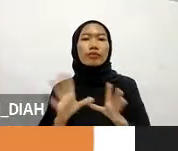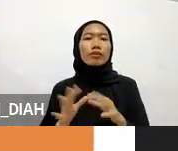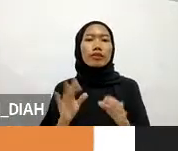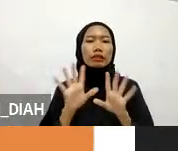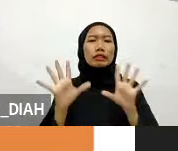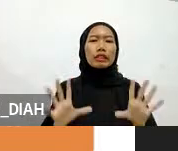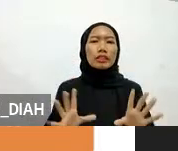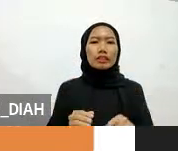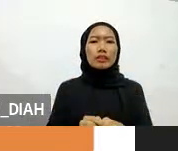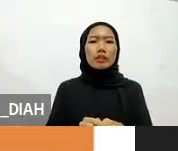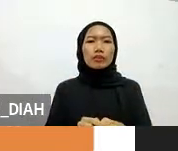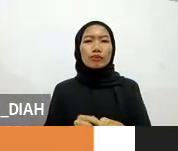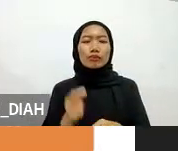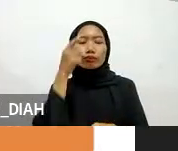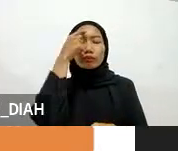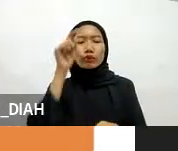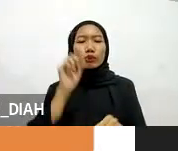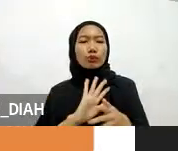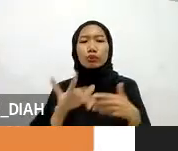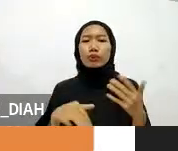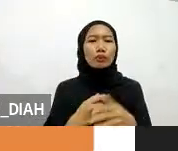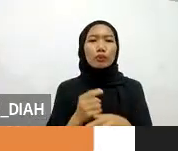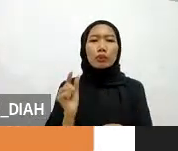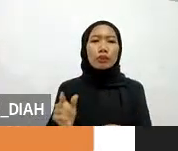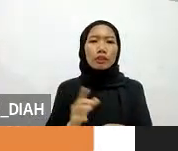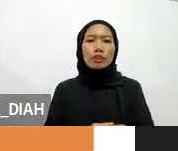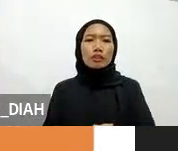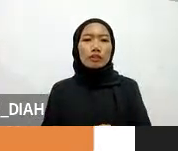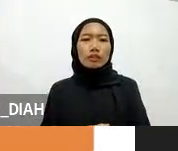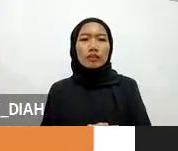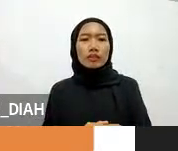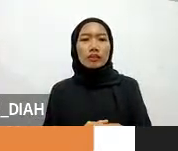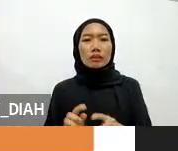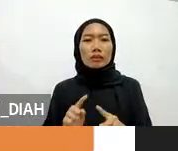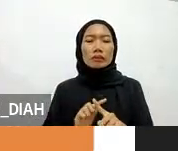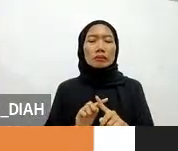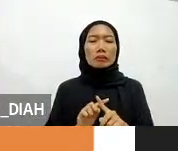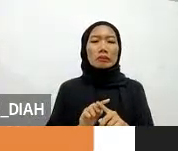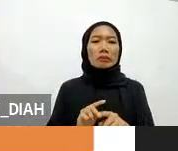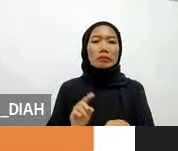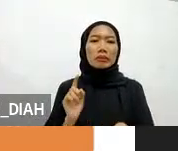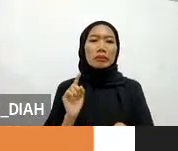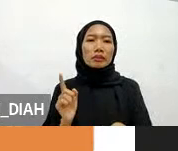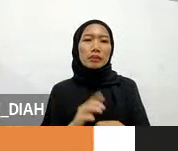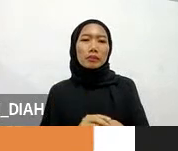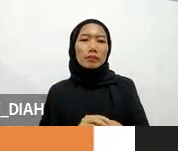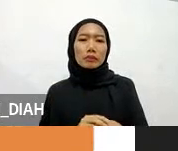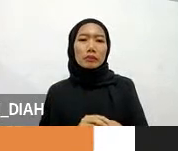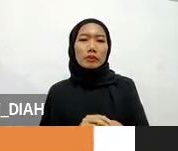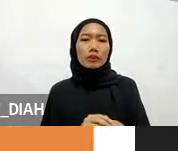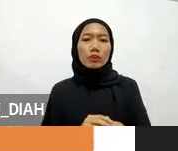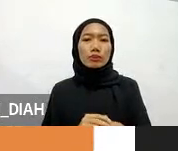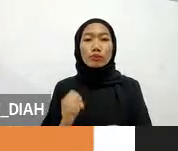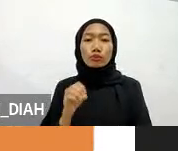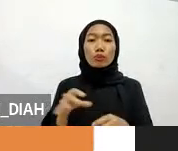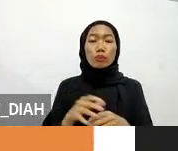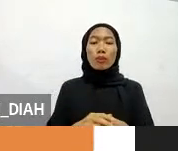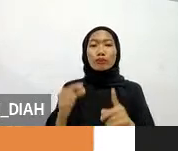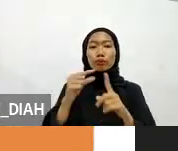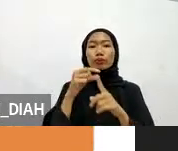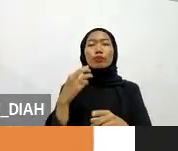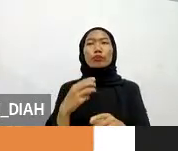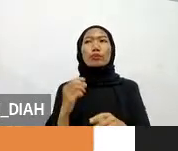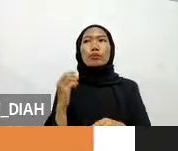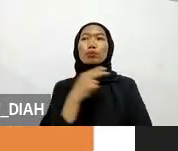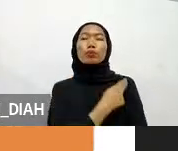orang. Kita juga jumlah puskesmas ramah disabilitas itu sangat terbatas dengan data-data yang bervariasi